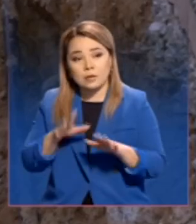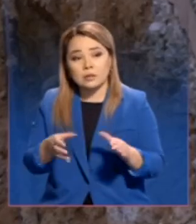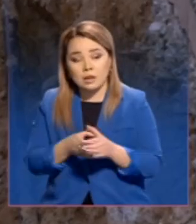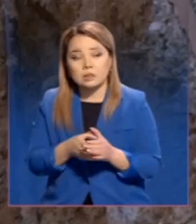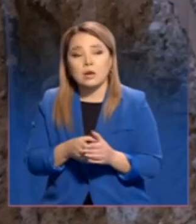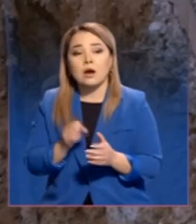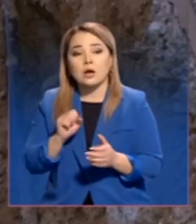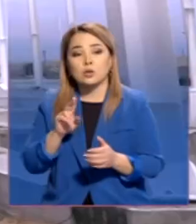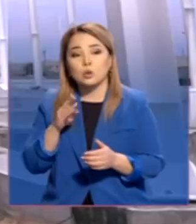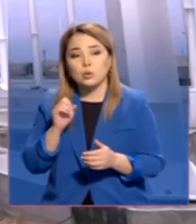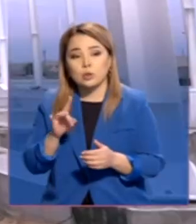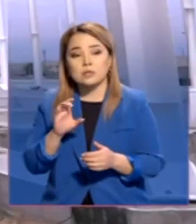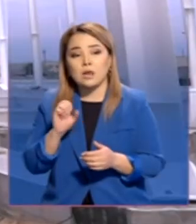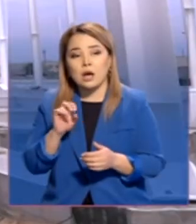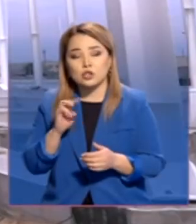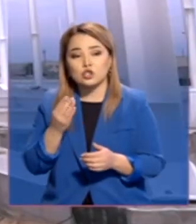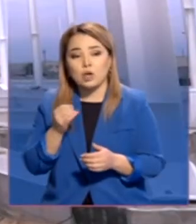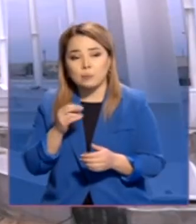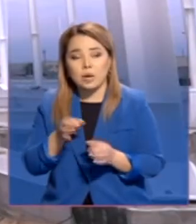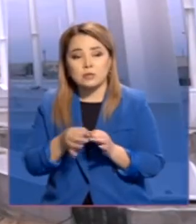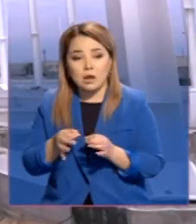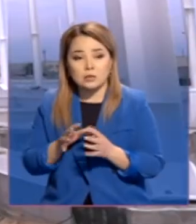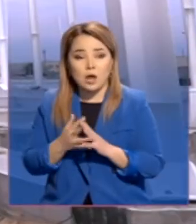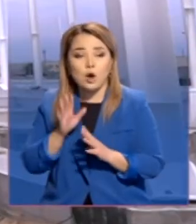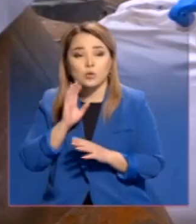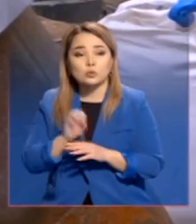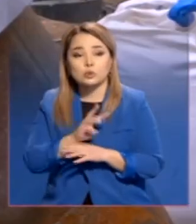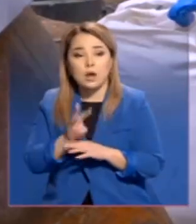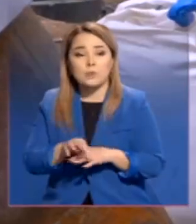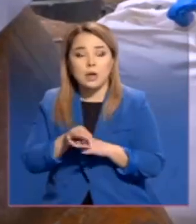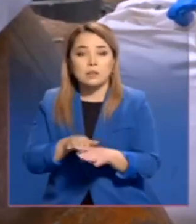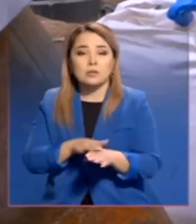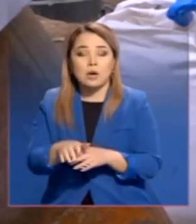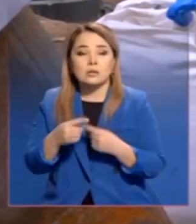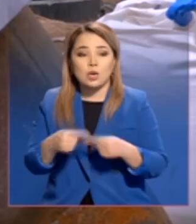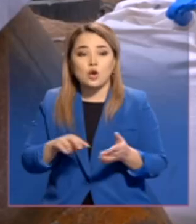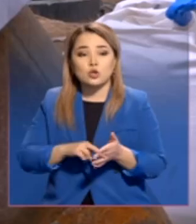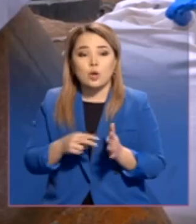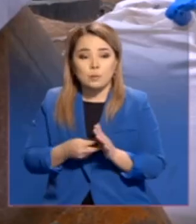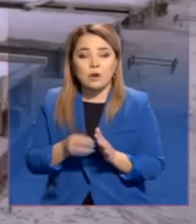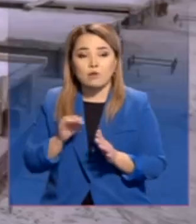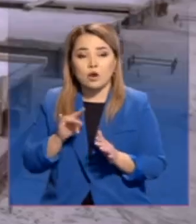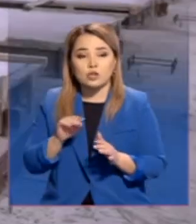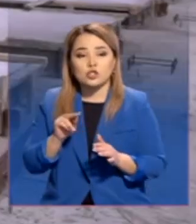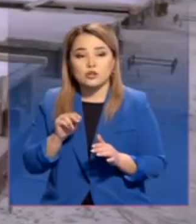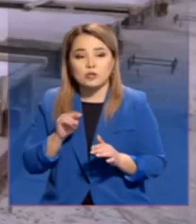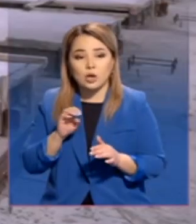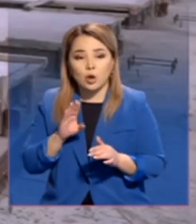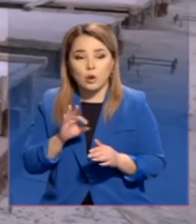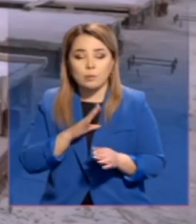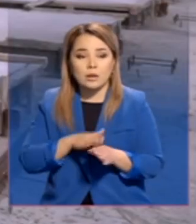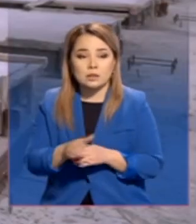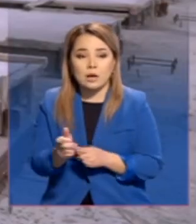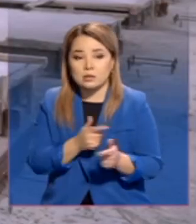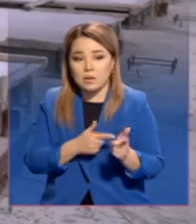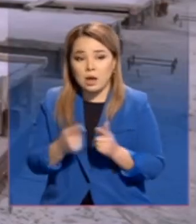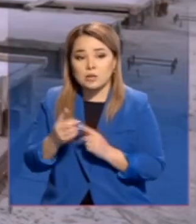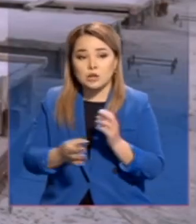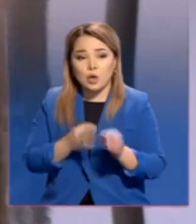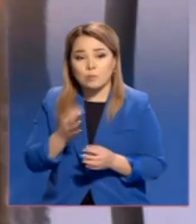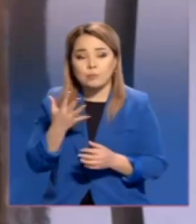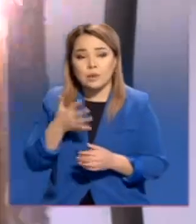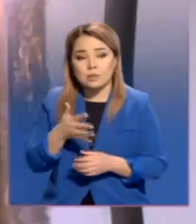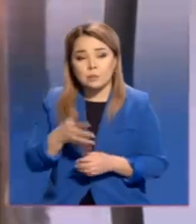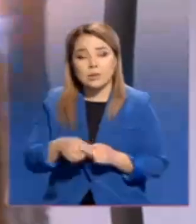мен Ақшұқыр, Сайын Шапағатов ауылдарын сумен қамтамасыз етпек. Тағы бір жоба Форт Шевченко қаласында жүзеге асады. Онда тәулігіне